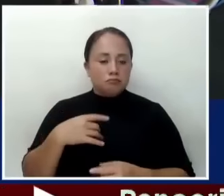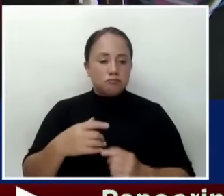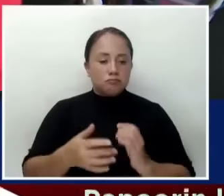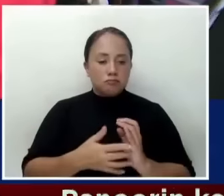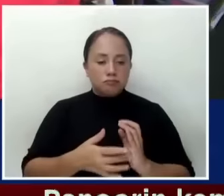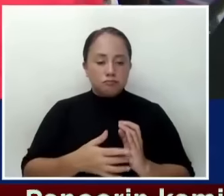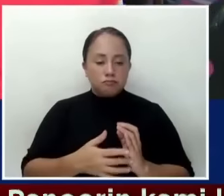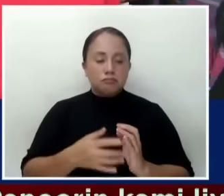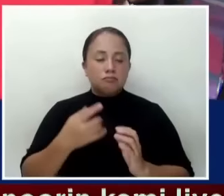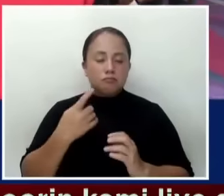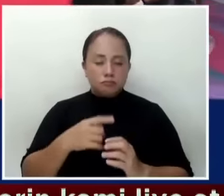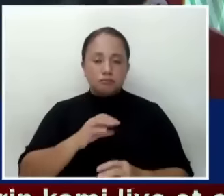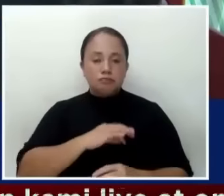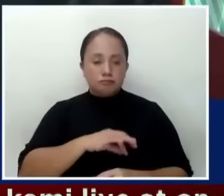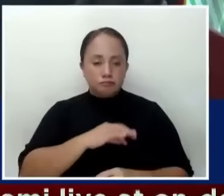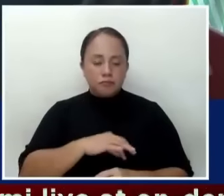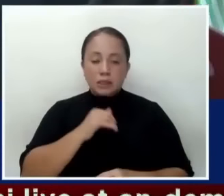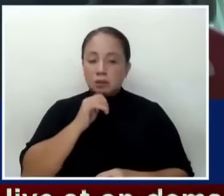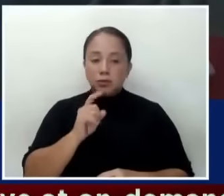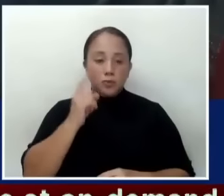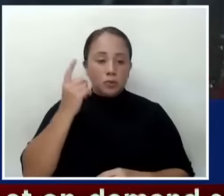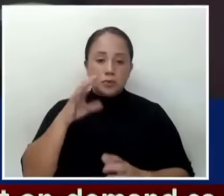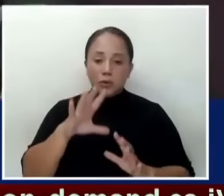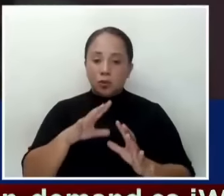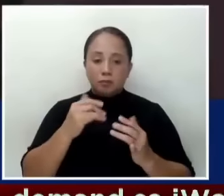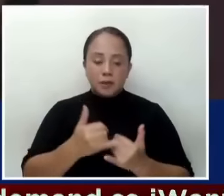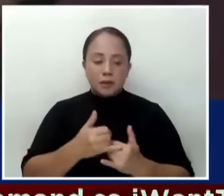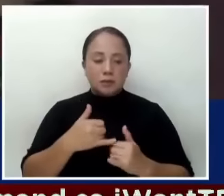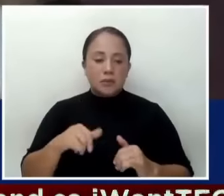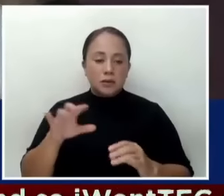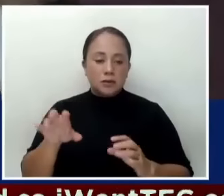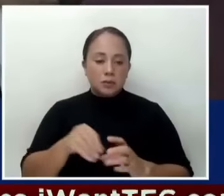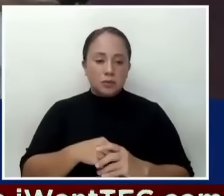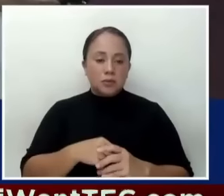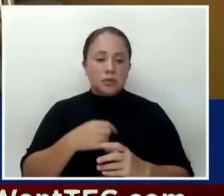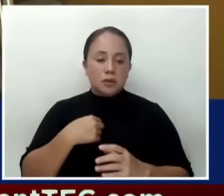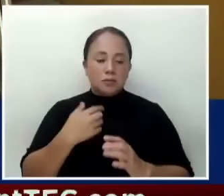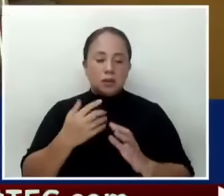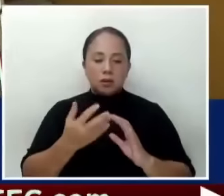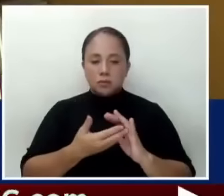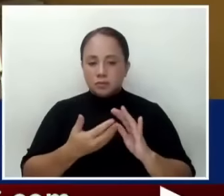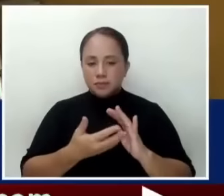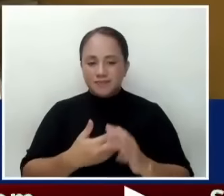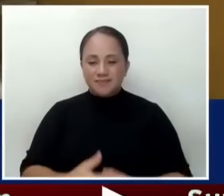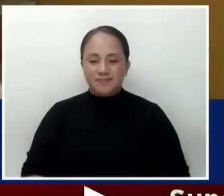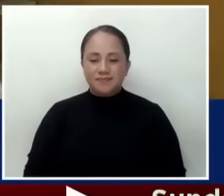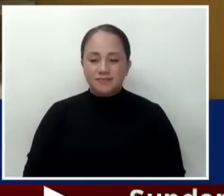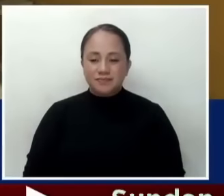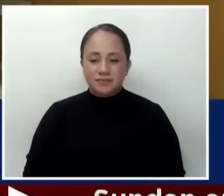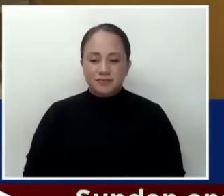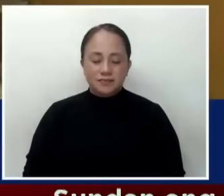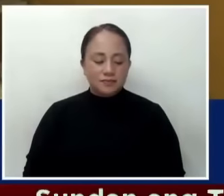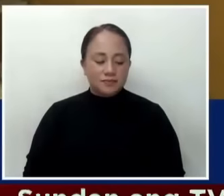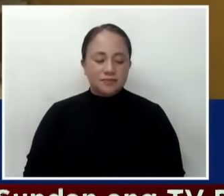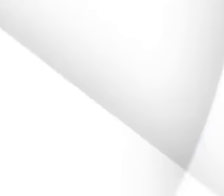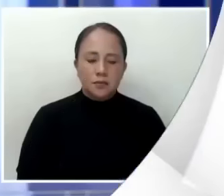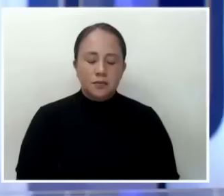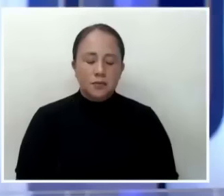para sa benepisyo hindi lang ng kumpanya, kundi pati ng mga consumer. Jackie Pascual, ABS-CBN